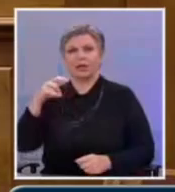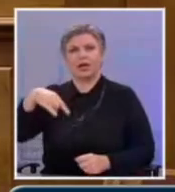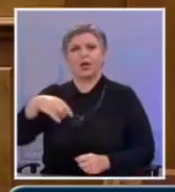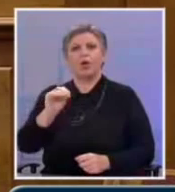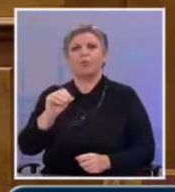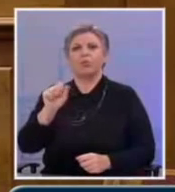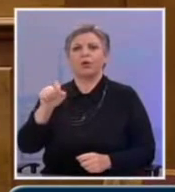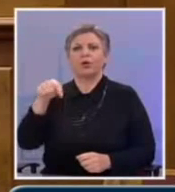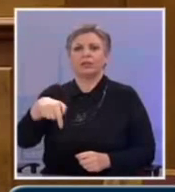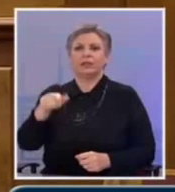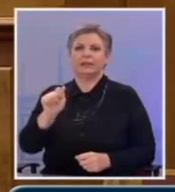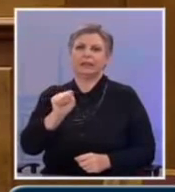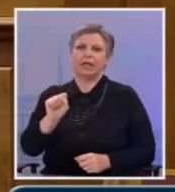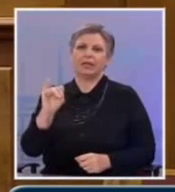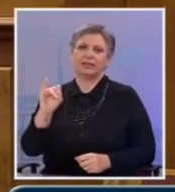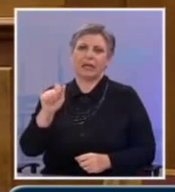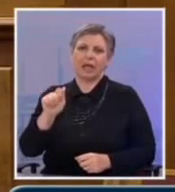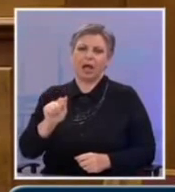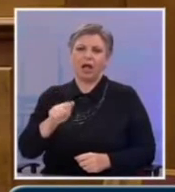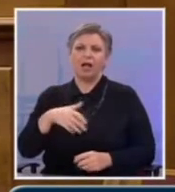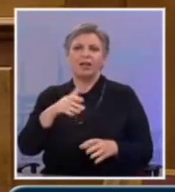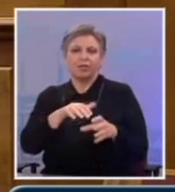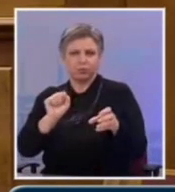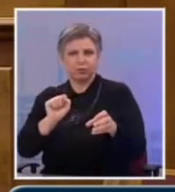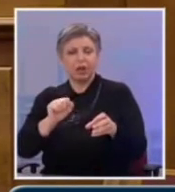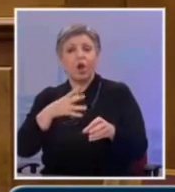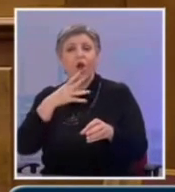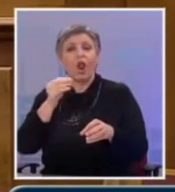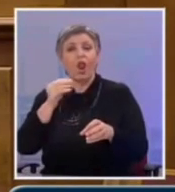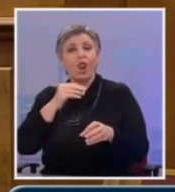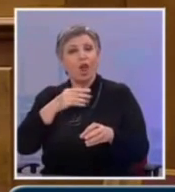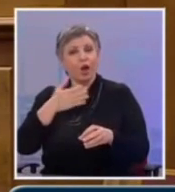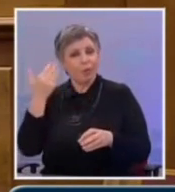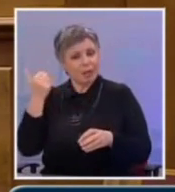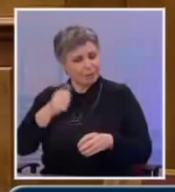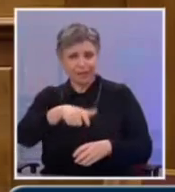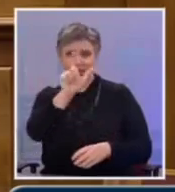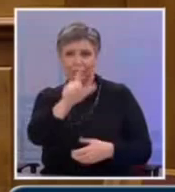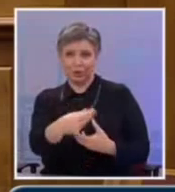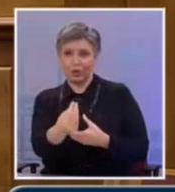Ίσως γιατί σας ξυπνάει μνήμες άλλων εποχών στις οποίες είχατε πρωταγωνιστήσει.